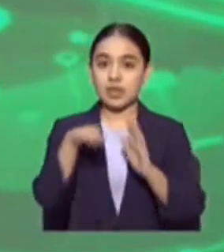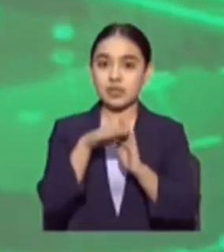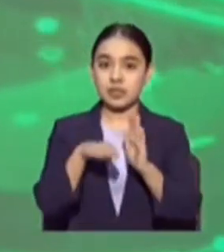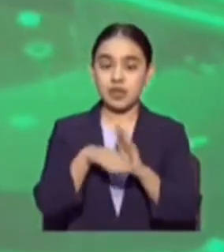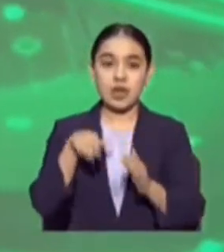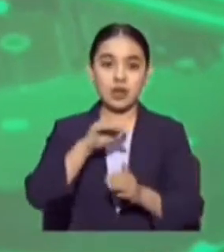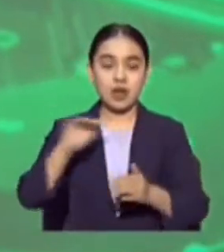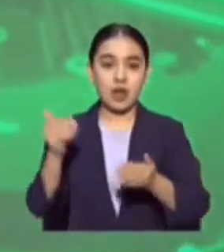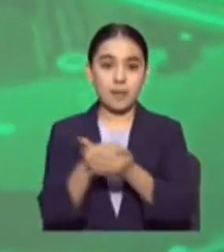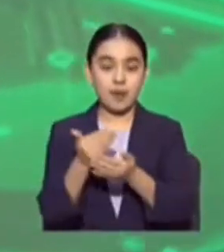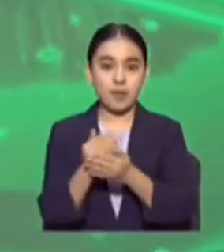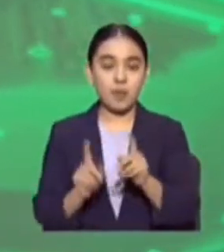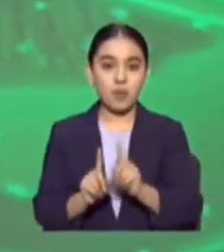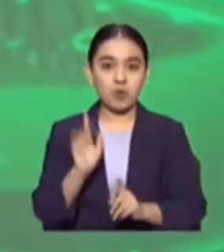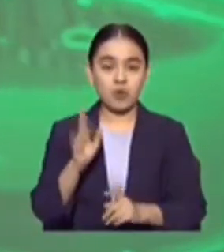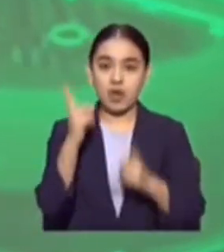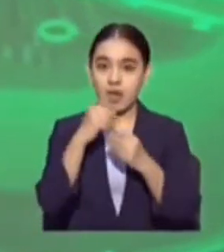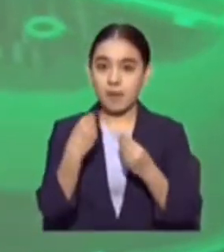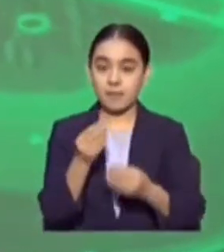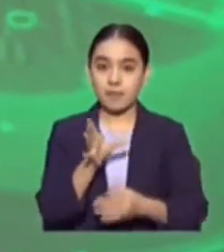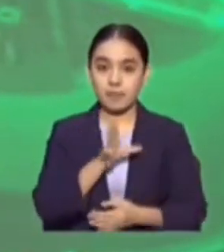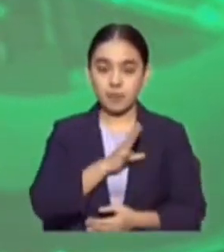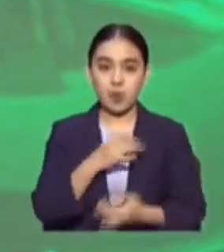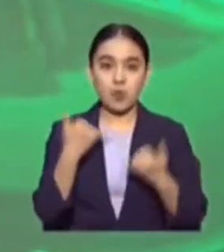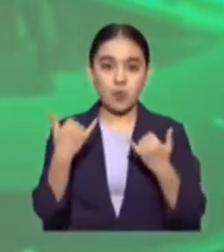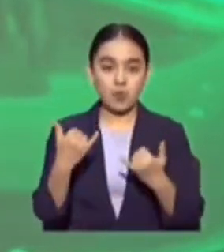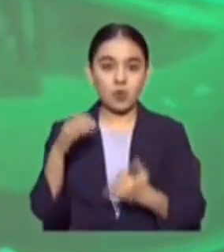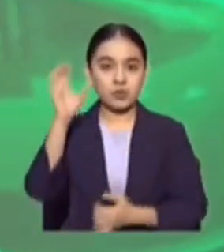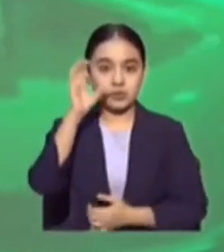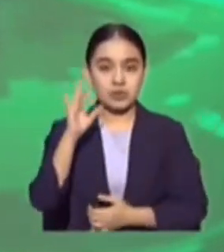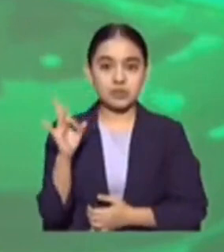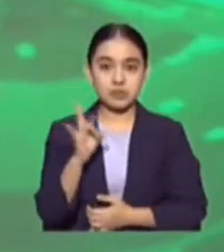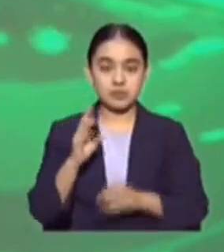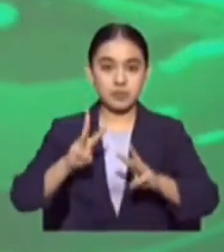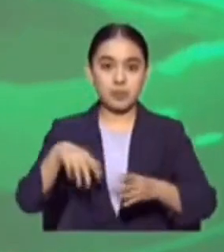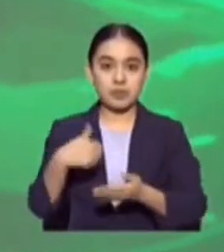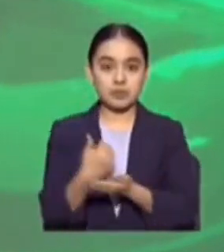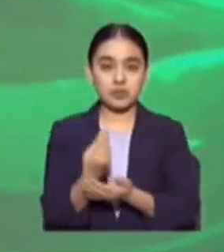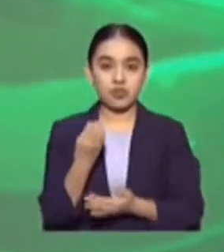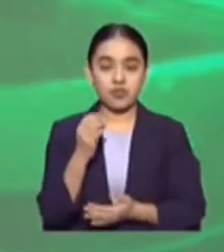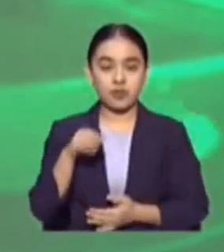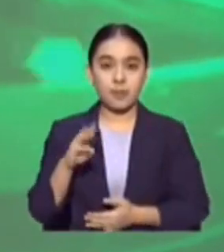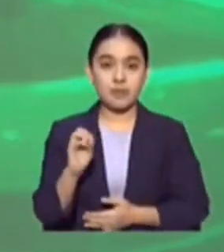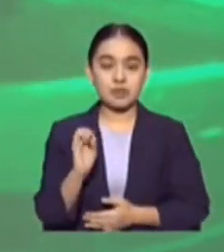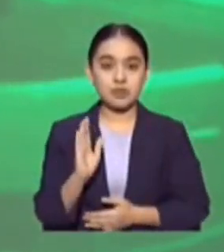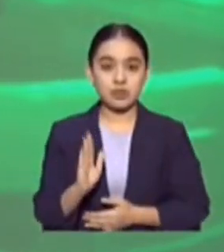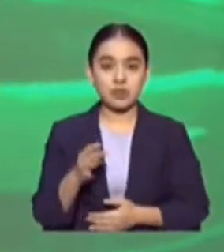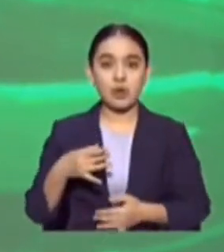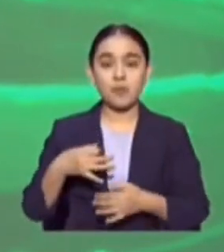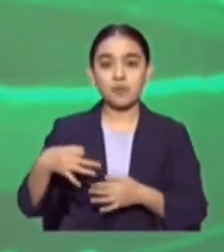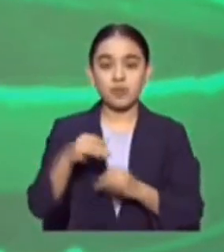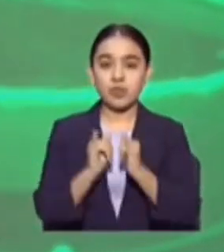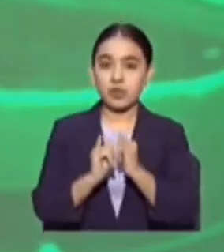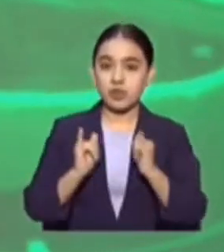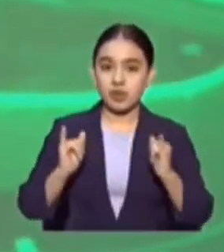Dasturimizni rasmiy xabar bilan boshlaymiz. Xabar berib borayotganimizdek, bugun O'zbekiston Respublikasi Prezidenti Shavkat Mirziyoyev hududlar